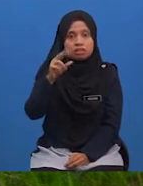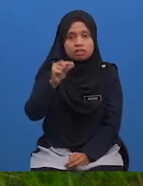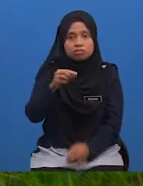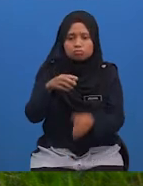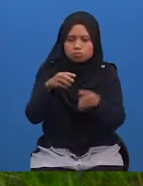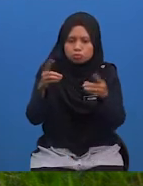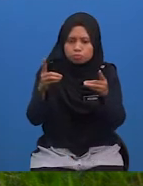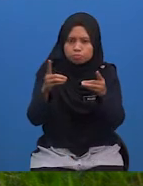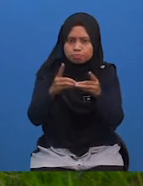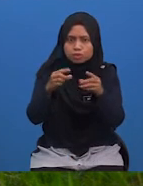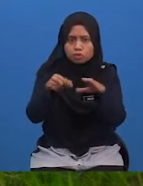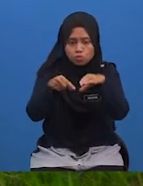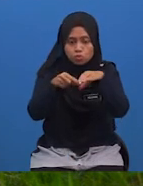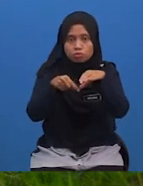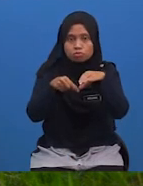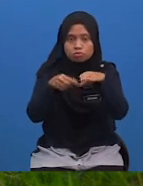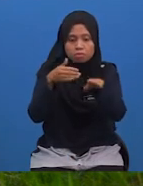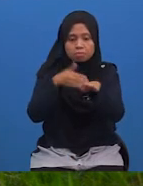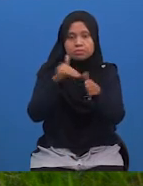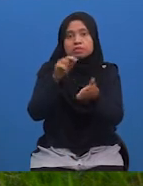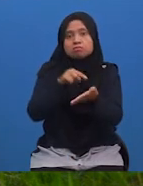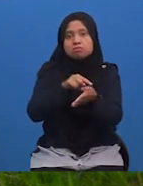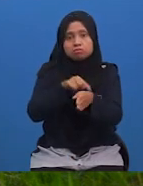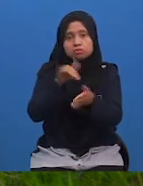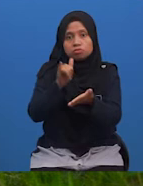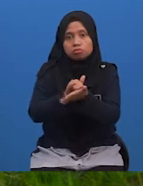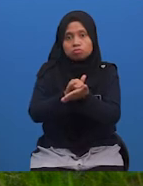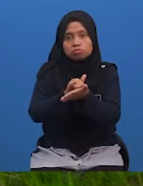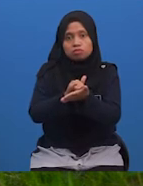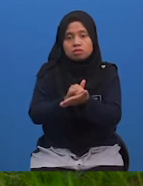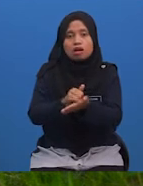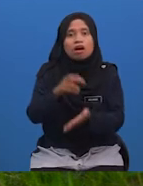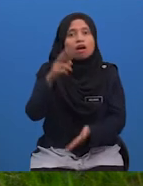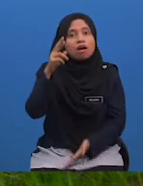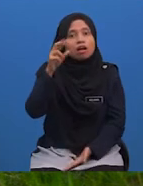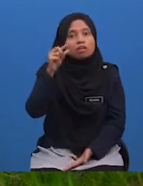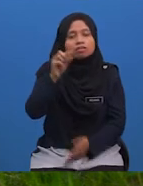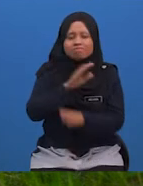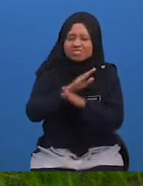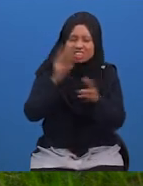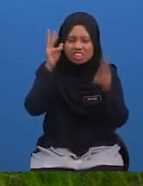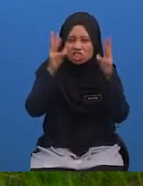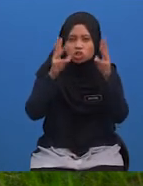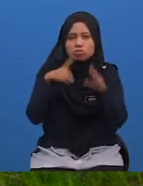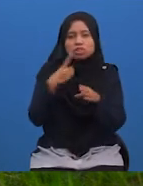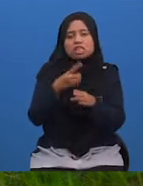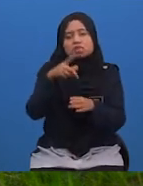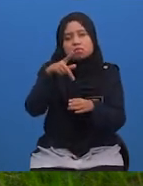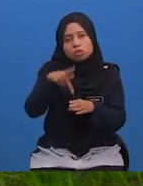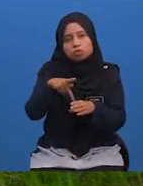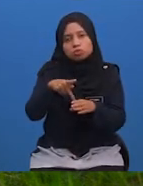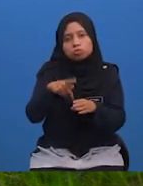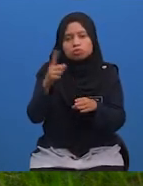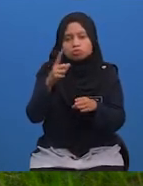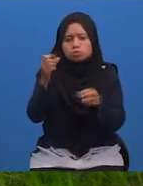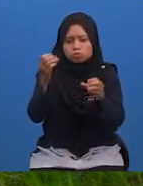gua. Pada masa itu, Ranggi, jangan risau. Kita patut menghadapi